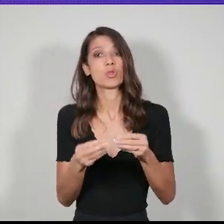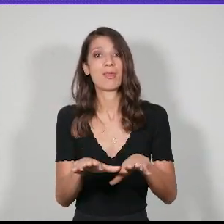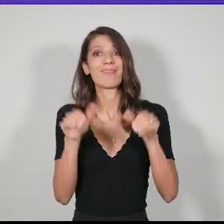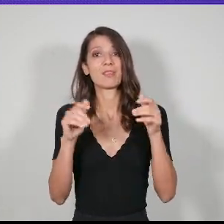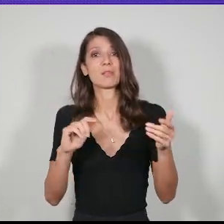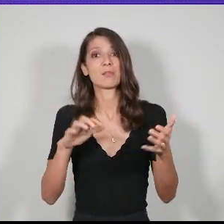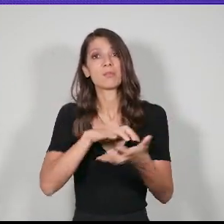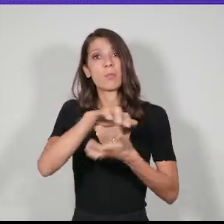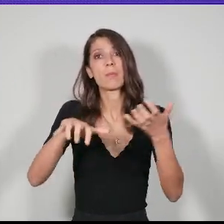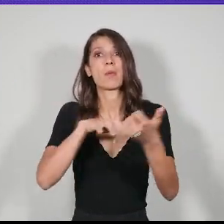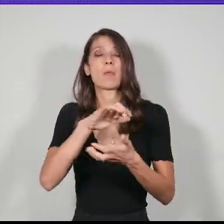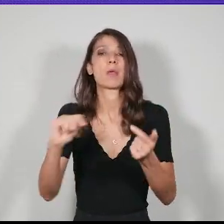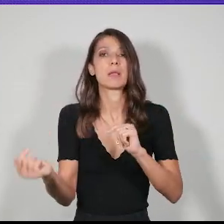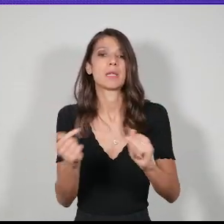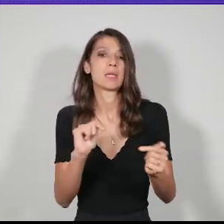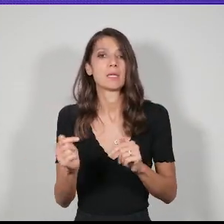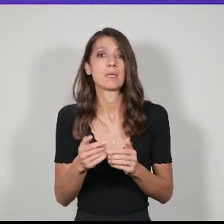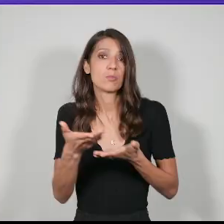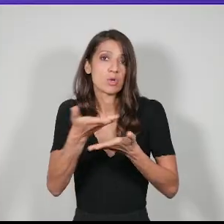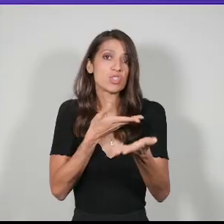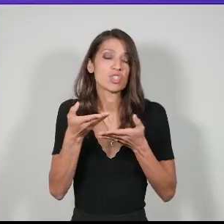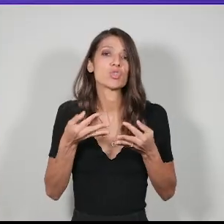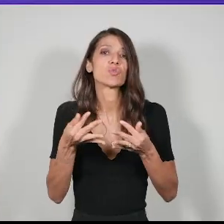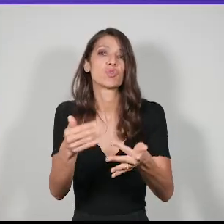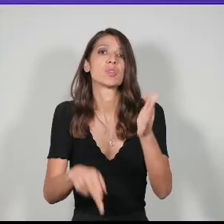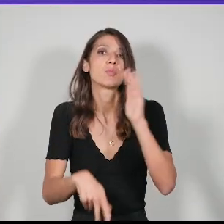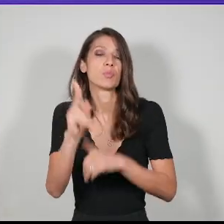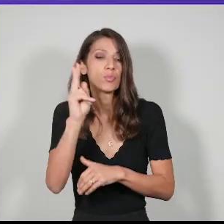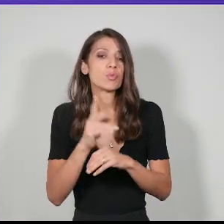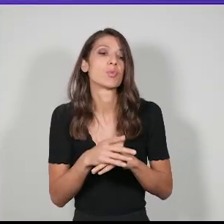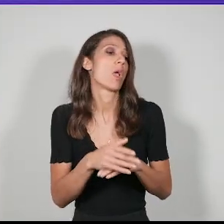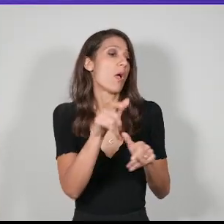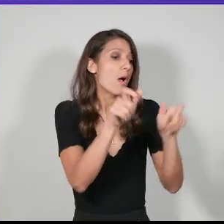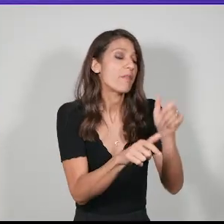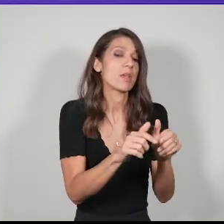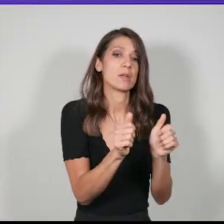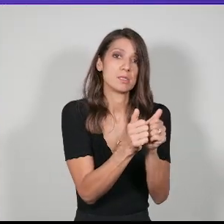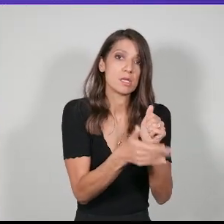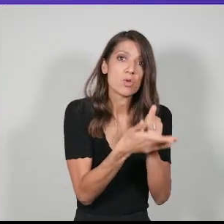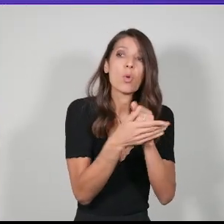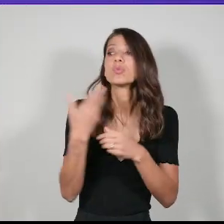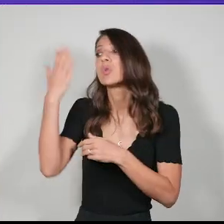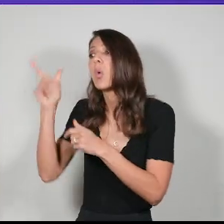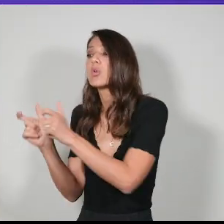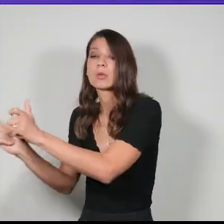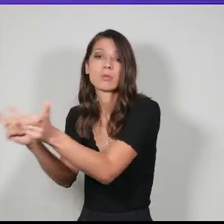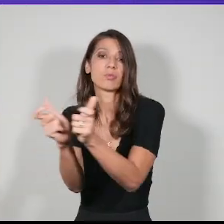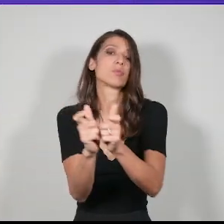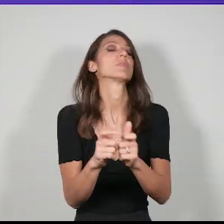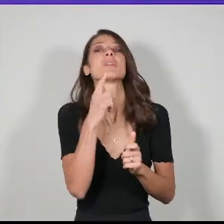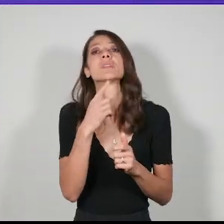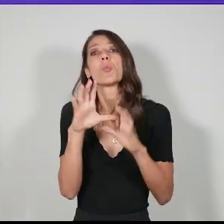et de fluidifier les échanges, me semble-t-il, avec les aidants et les autres acteurs en les remettant dans une